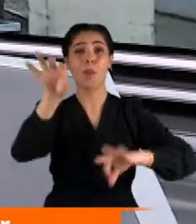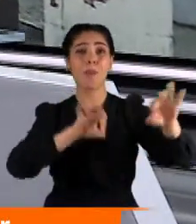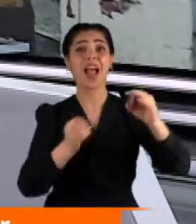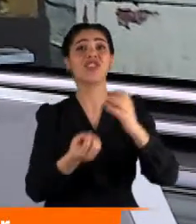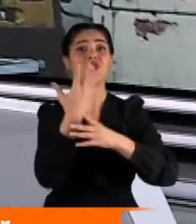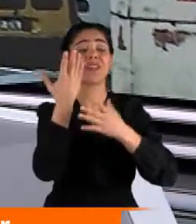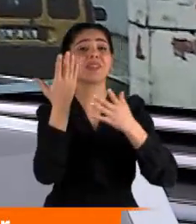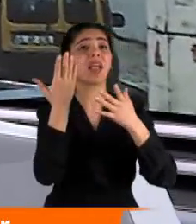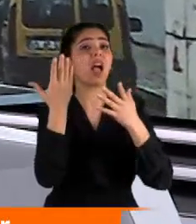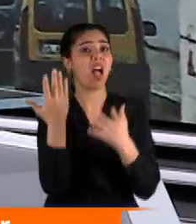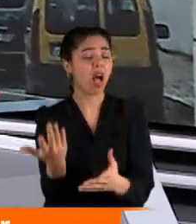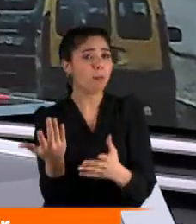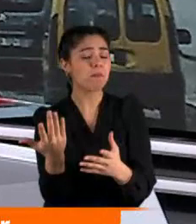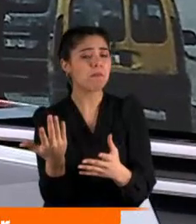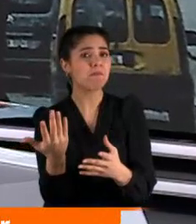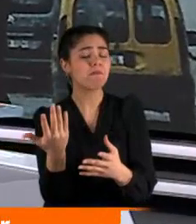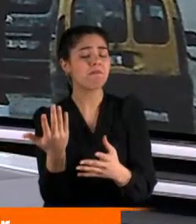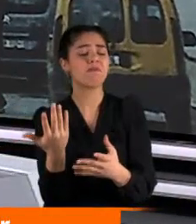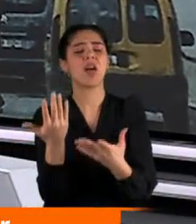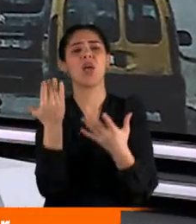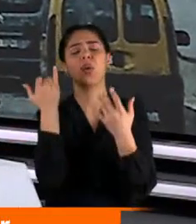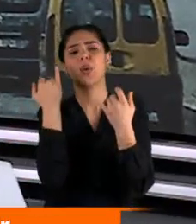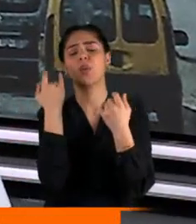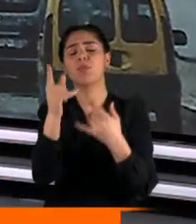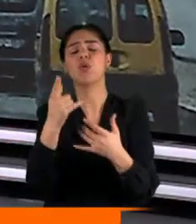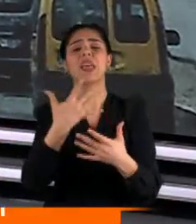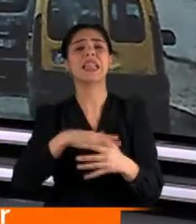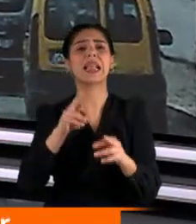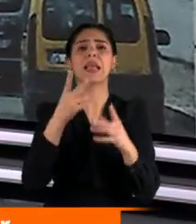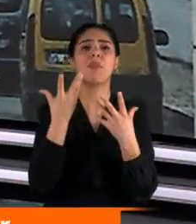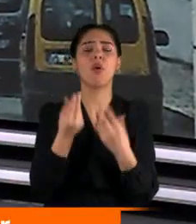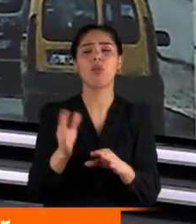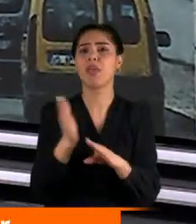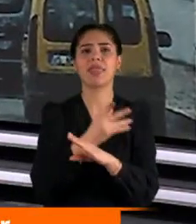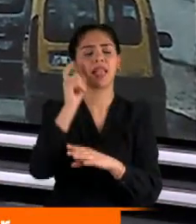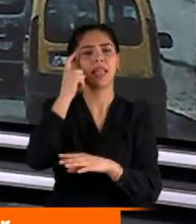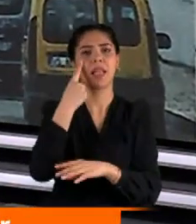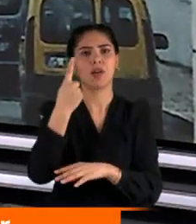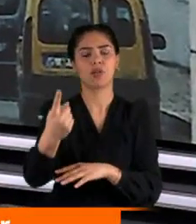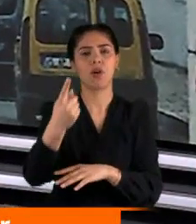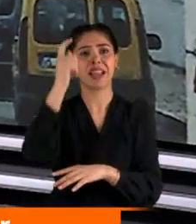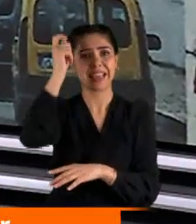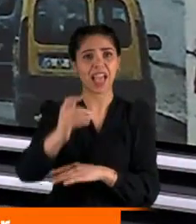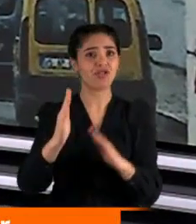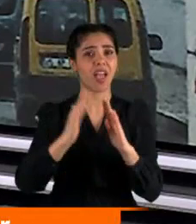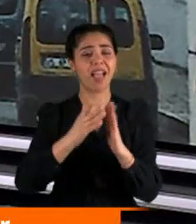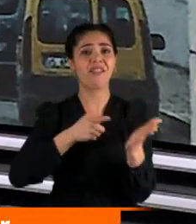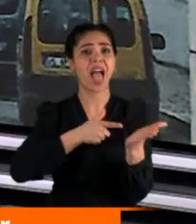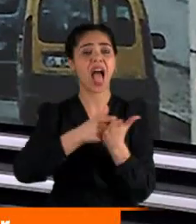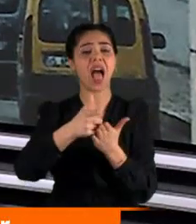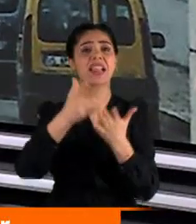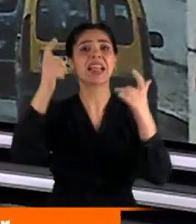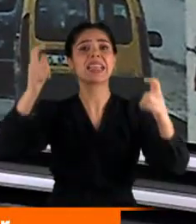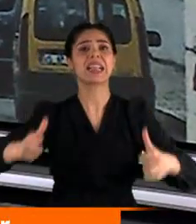çıktı ama işler planladıkları gibi gitmedi. Çünkü iddiaya göre asıl evlerinin, arsalarının